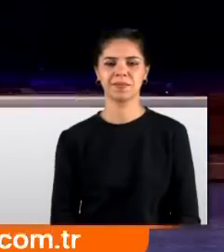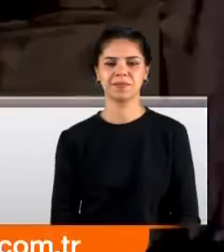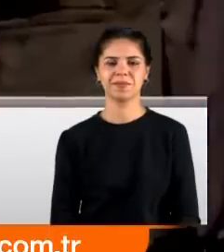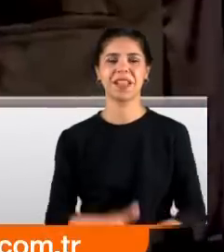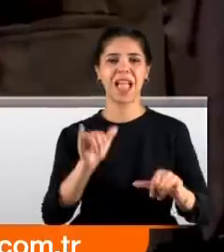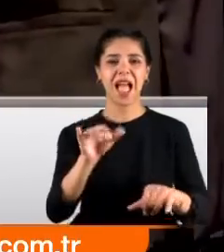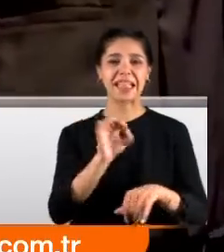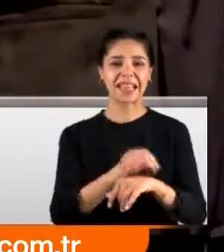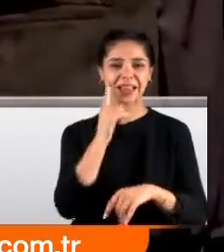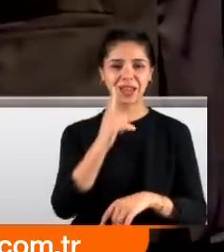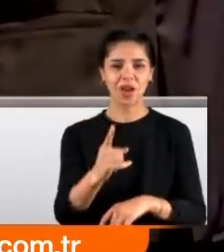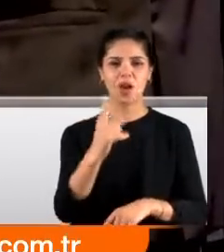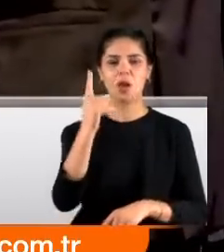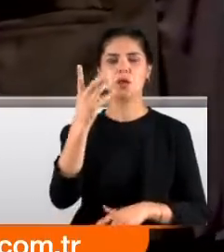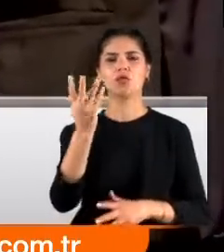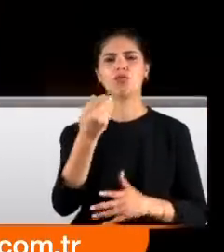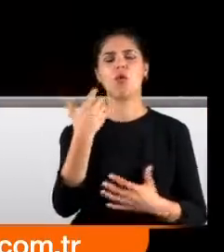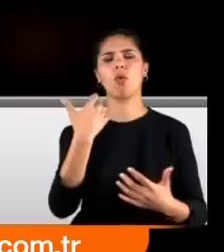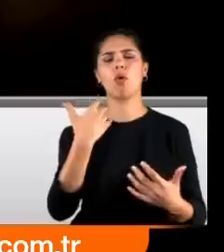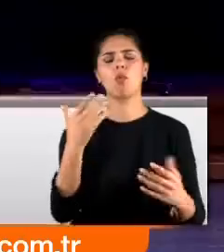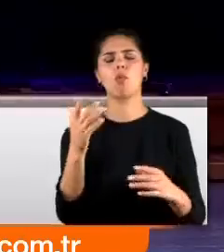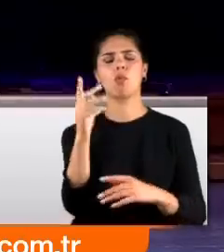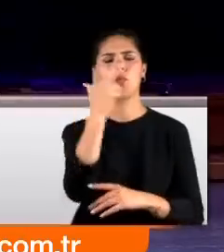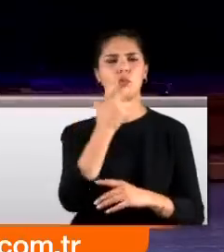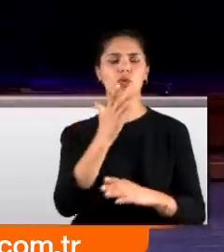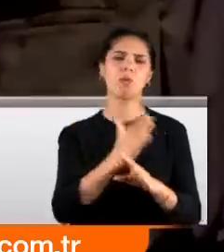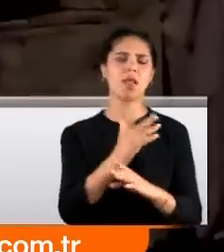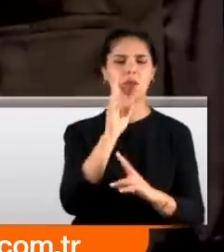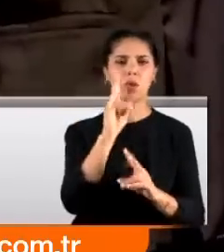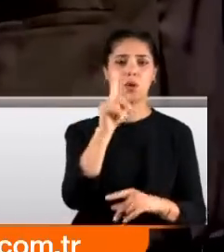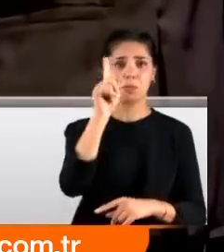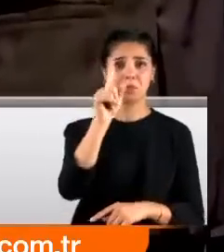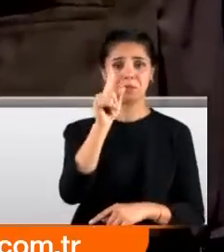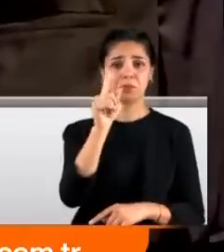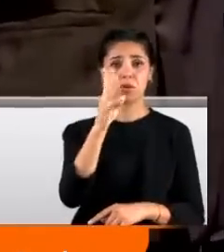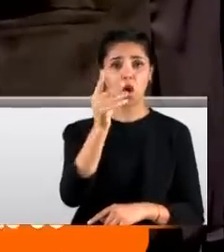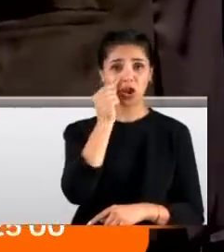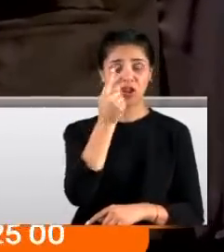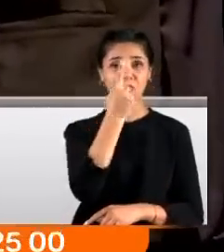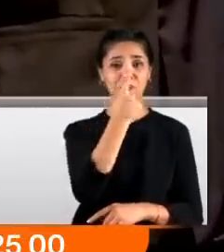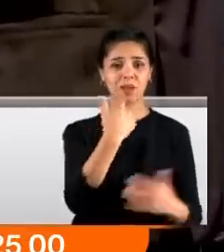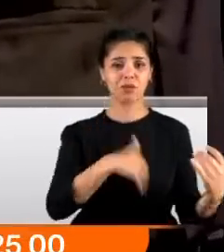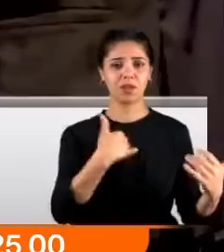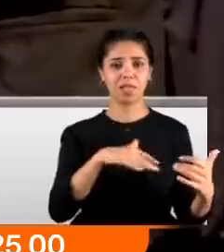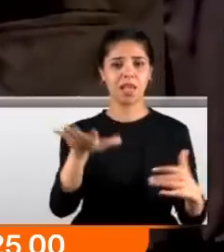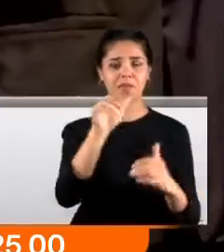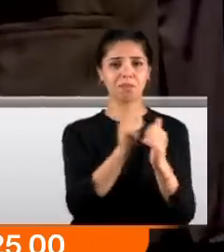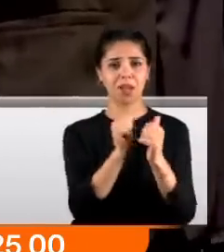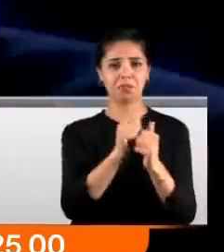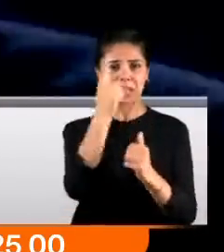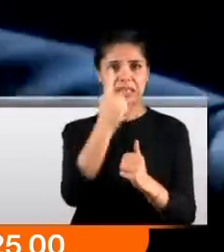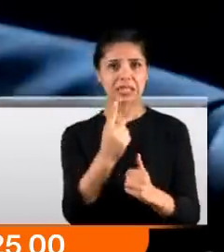Aynı anda birden fazla müzik aleti çalan görmüştük ama dört kişinin bir enstrümanı çaldığına pek de rastlanmaz.